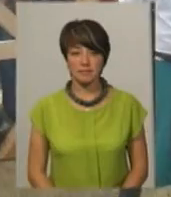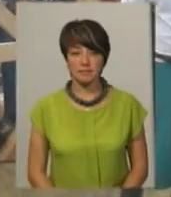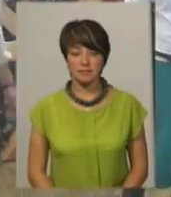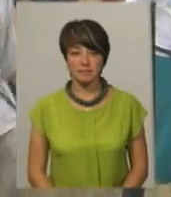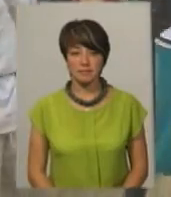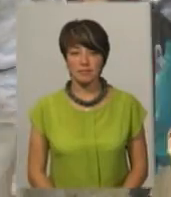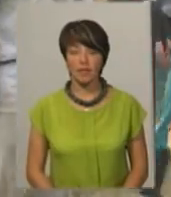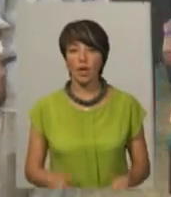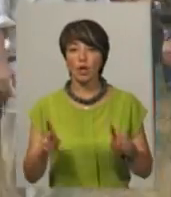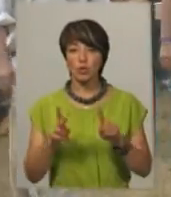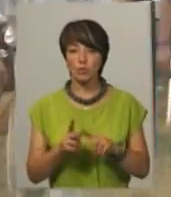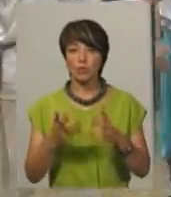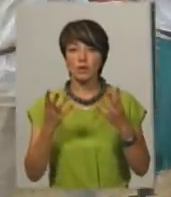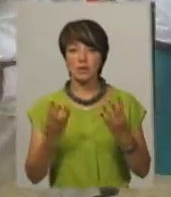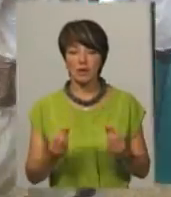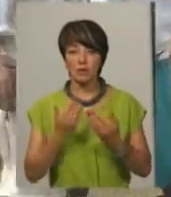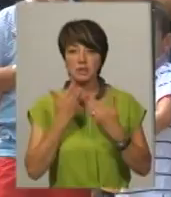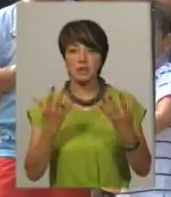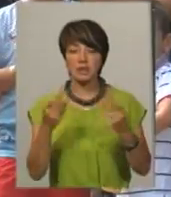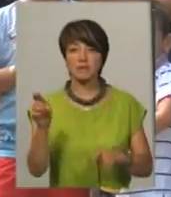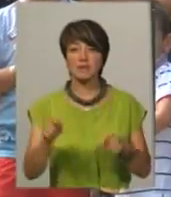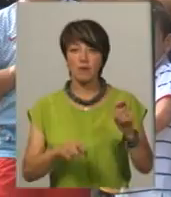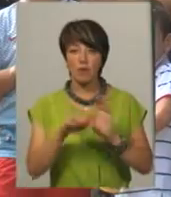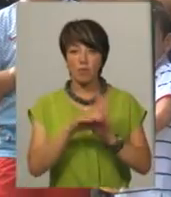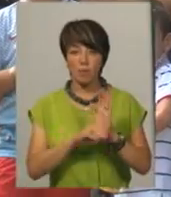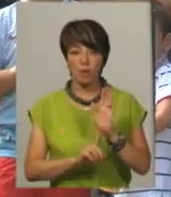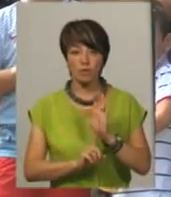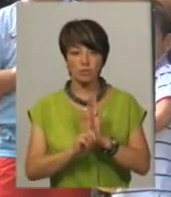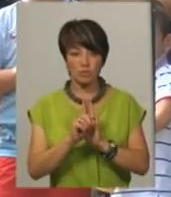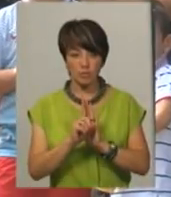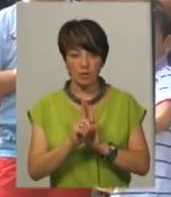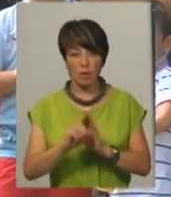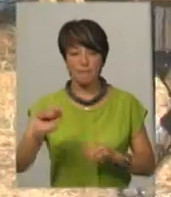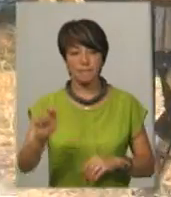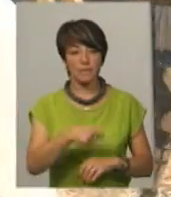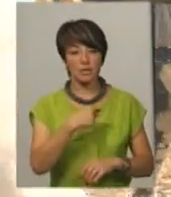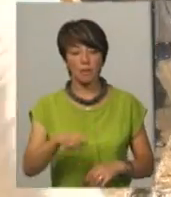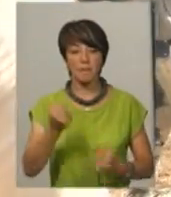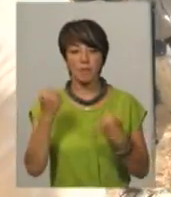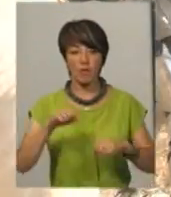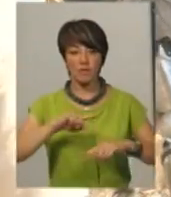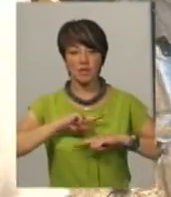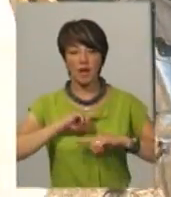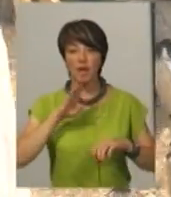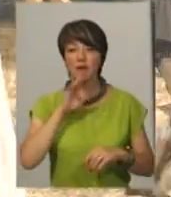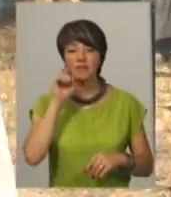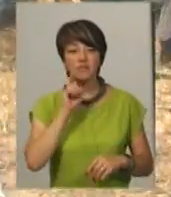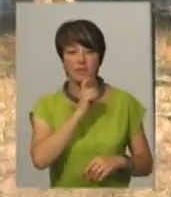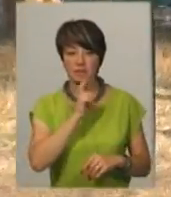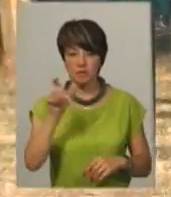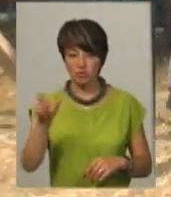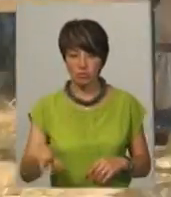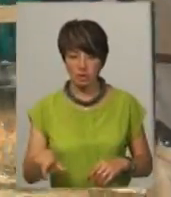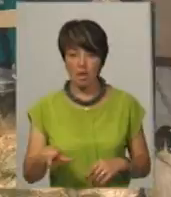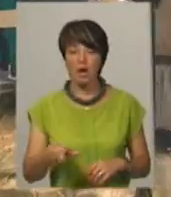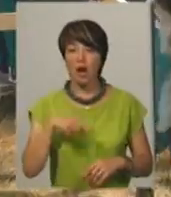У другий день, останній день фестивалю, програму розпочалися поєдинки «Баклер-меч». Перемогу у фіналі здобула вінничанка Оля Грабовська. Дівчина